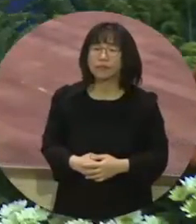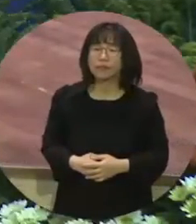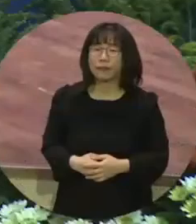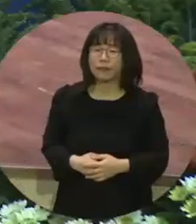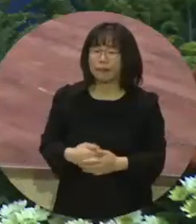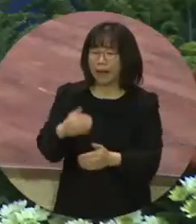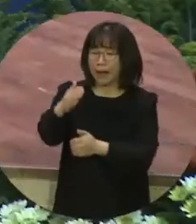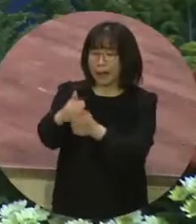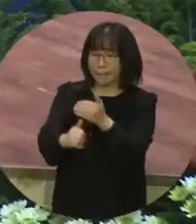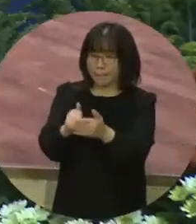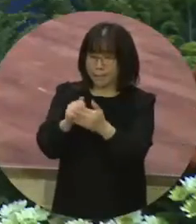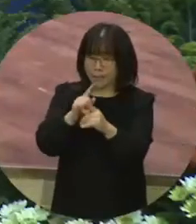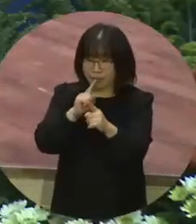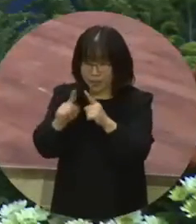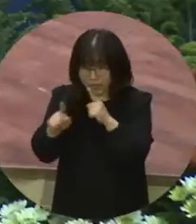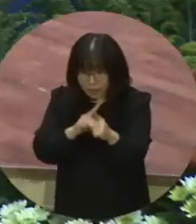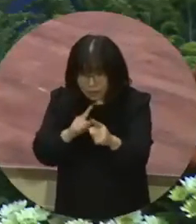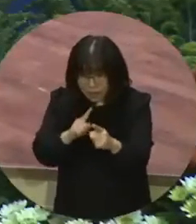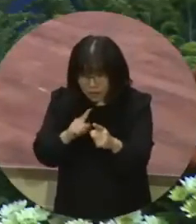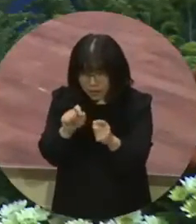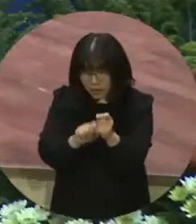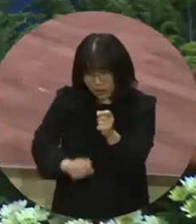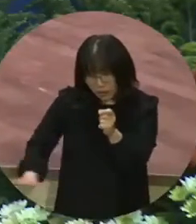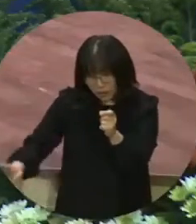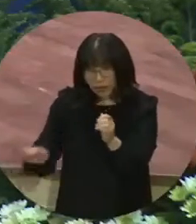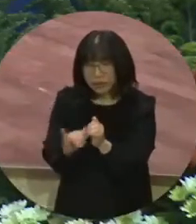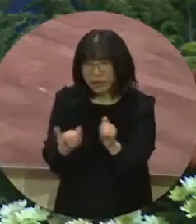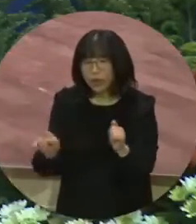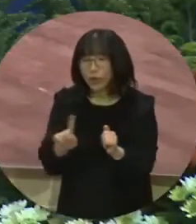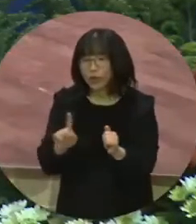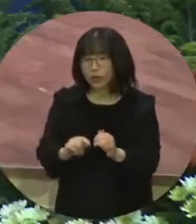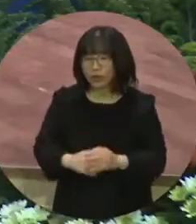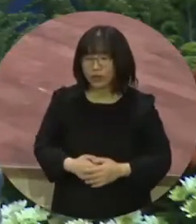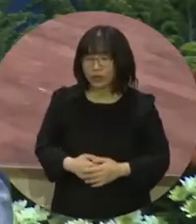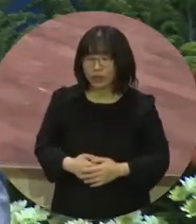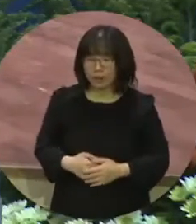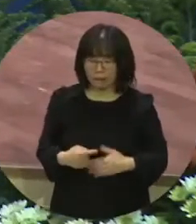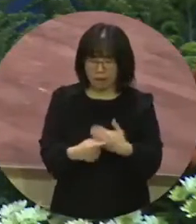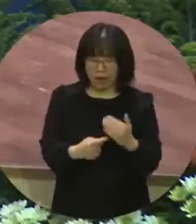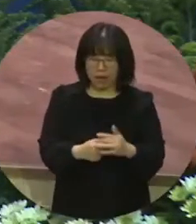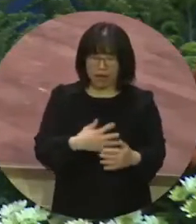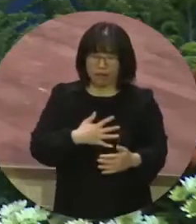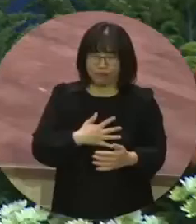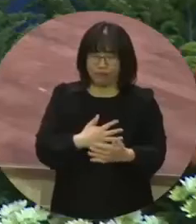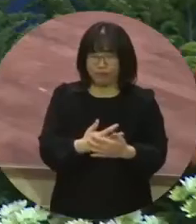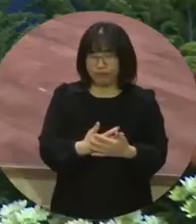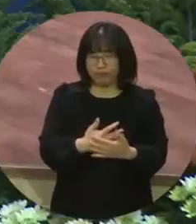하나님의 말씀을 온전히 붙잡지 못하면 어떻게 되느냐? 불안합니다.